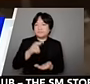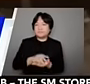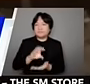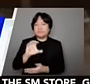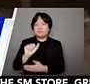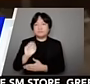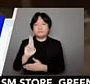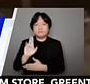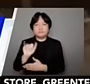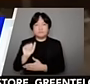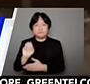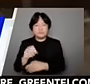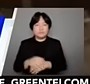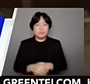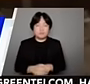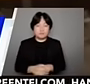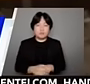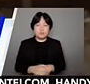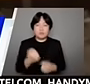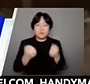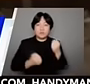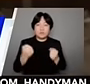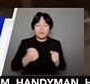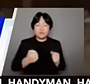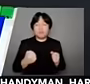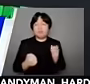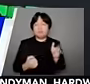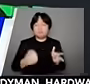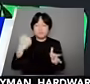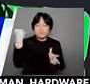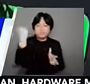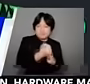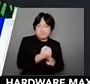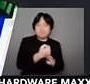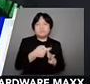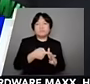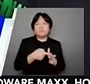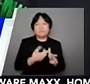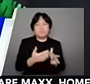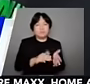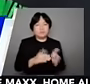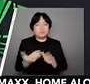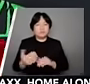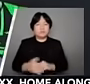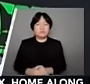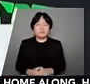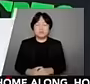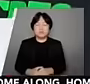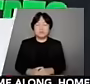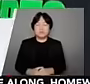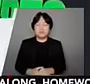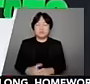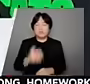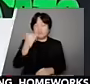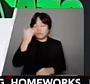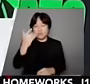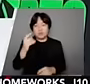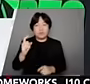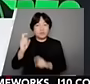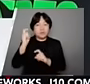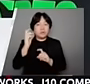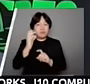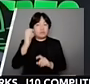arko ang truck na ikinasawi naman ng driver nito. Sobrang taas po siguro ng truck, hindi po napansin ng driver na